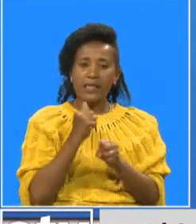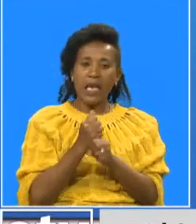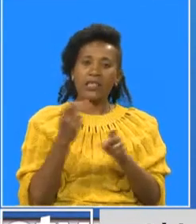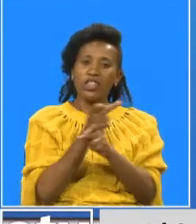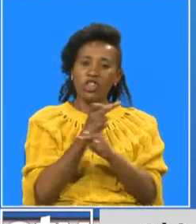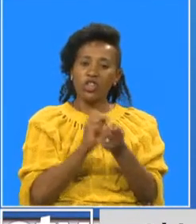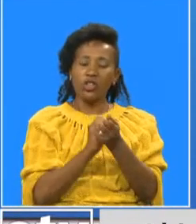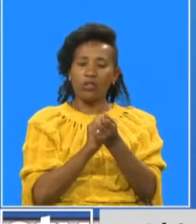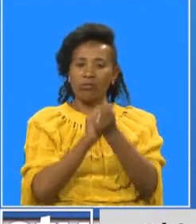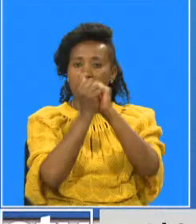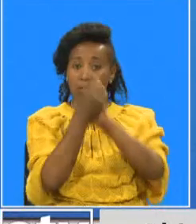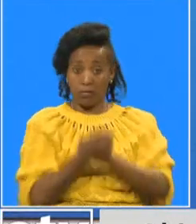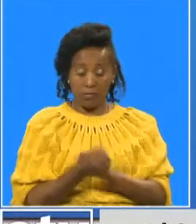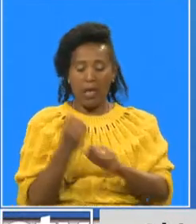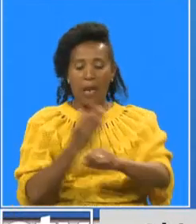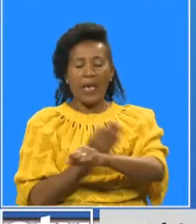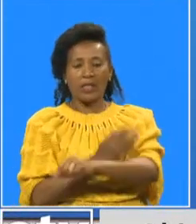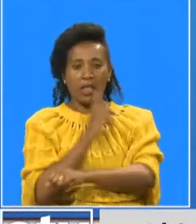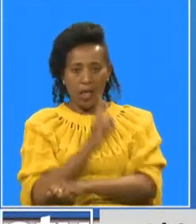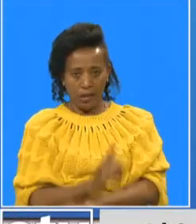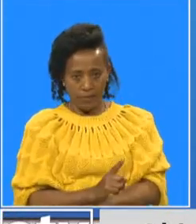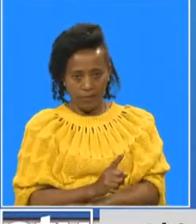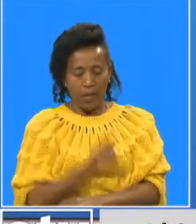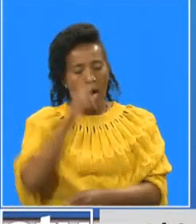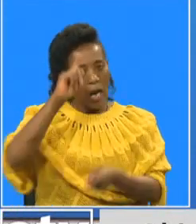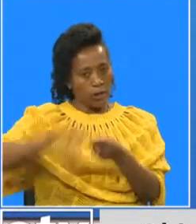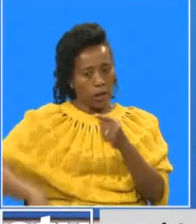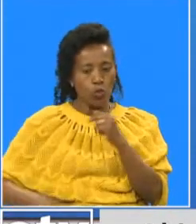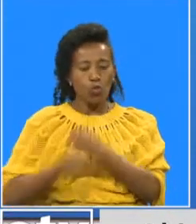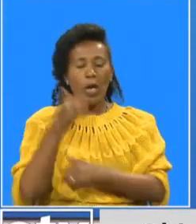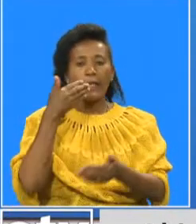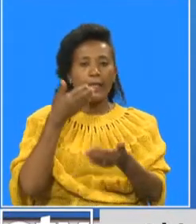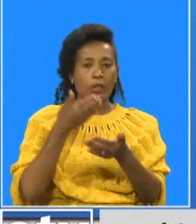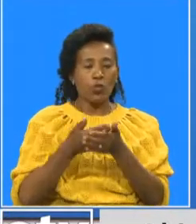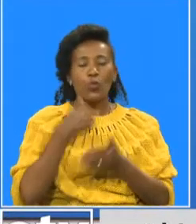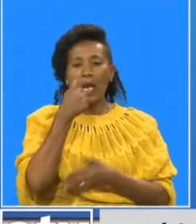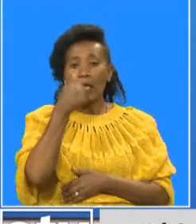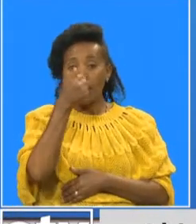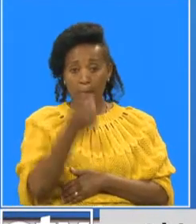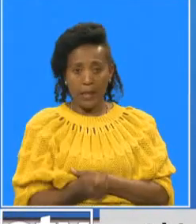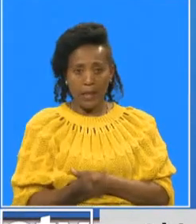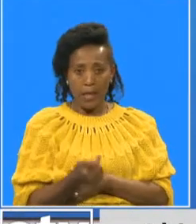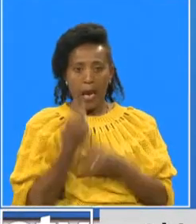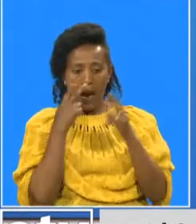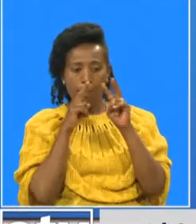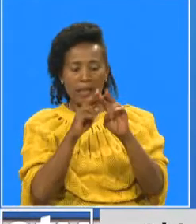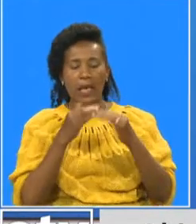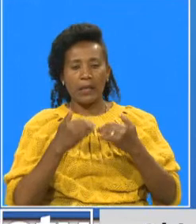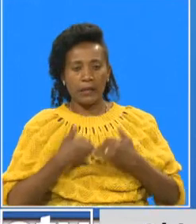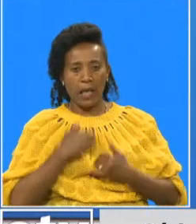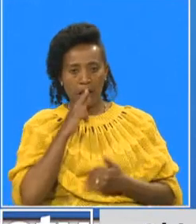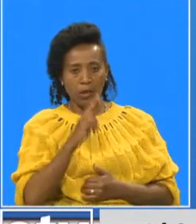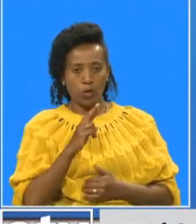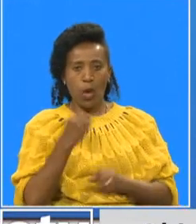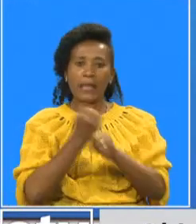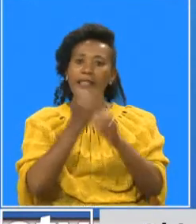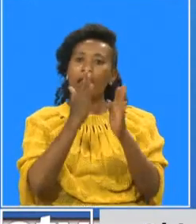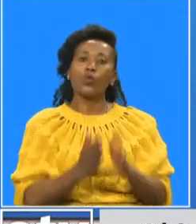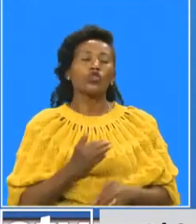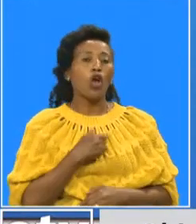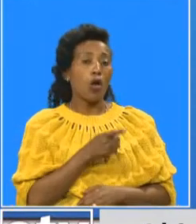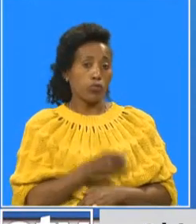ሂደታችንን ለመቀየር ለማሻሻልም አልቻልንም፣ ጉዳት ደርሶብናል የሚል አመለካከት ያላቸው አሰሪዎች